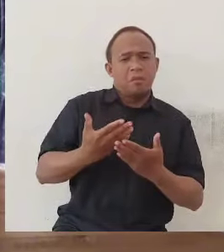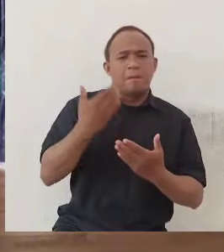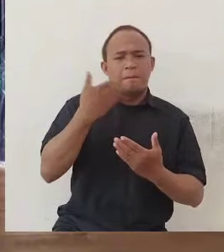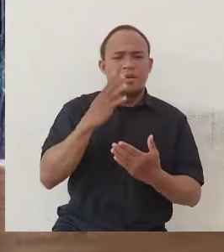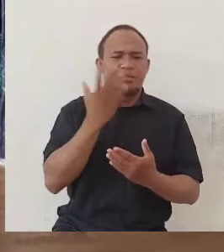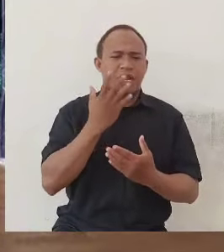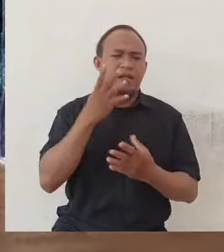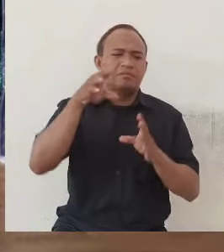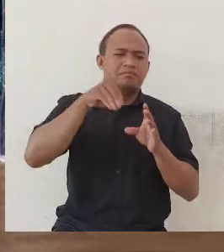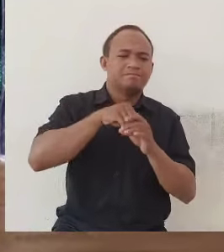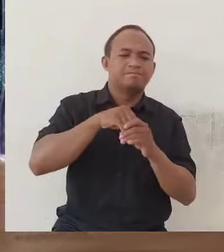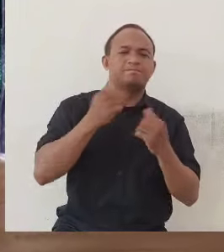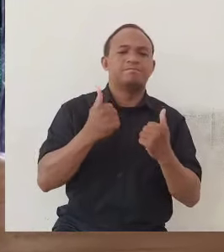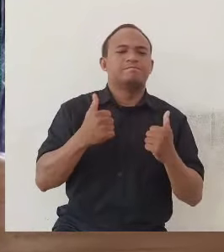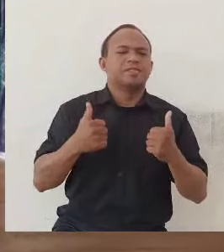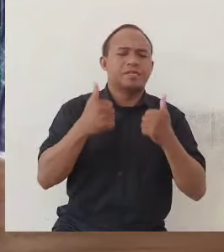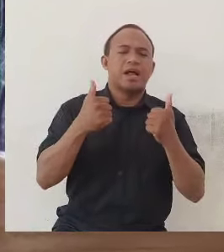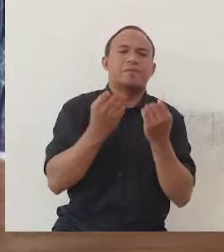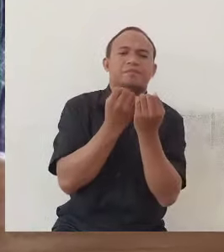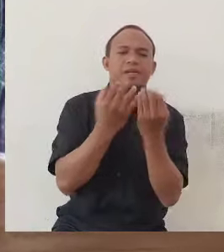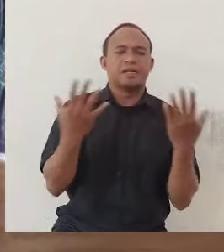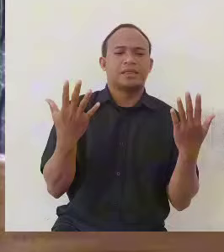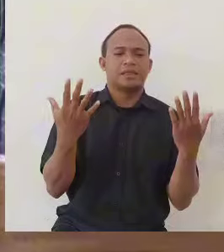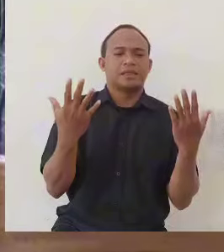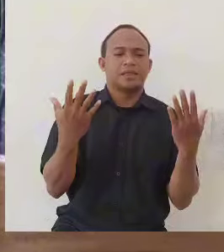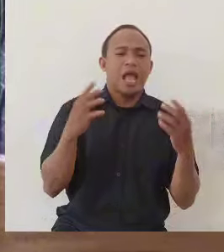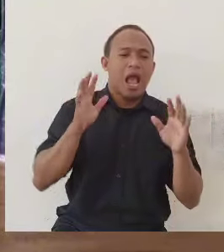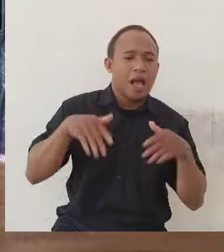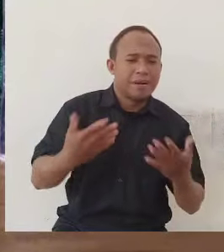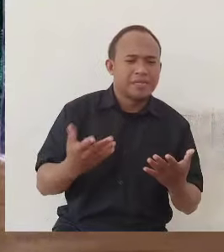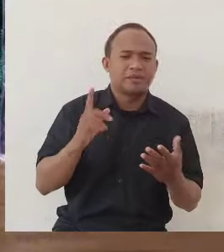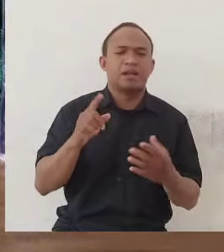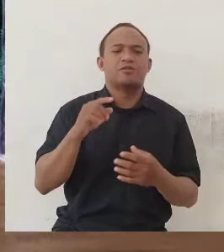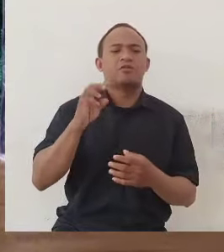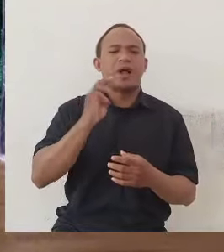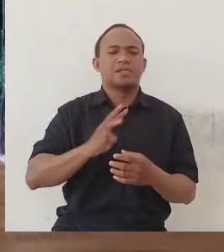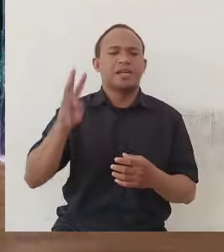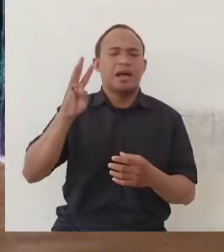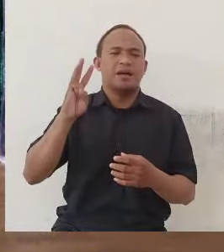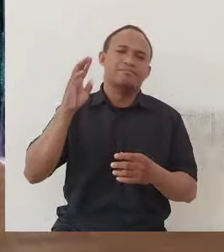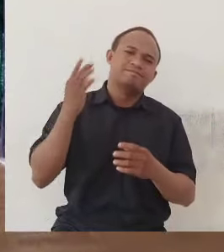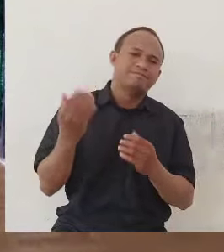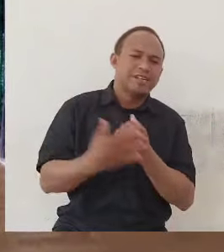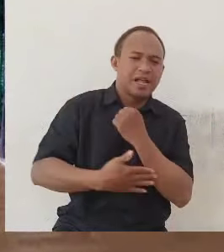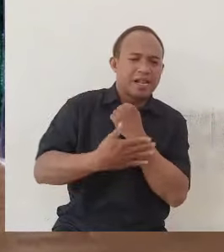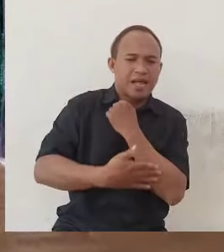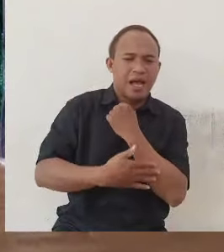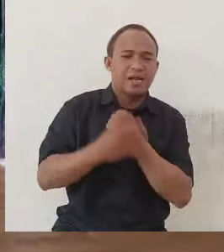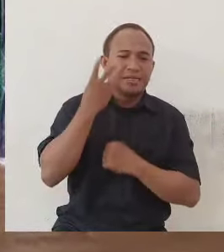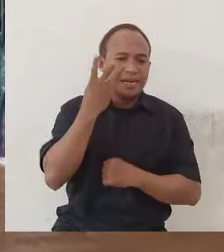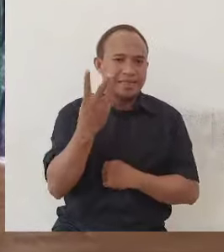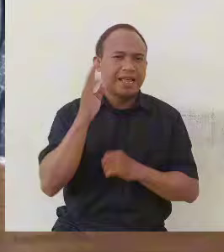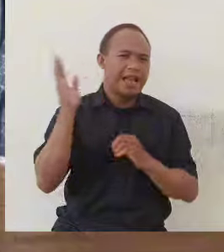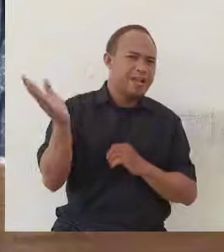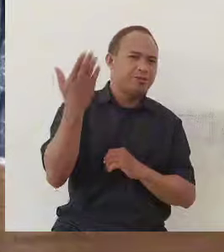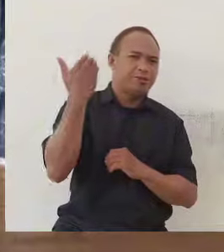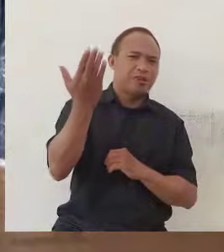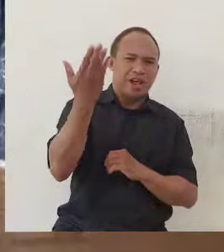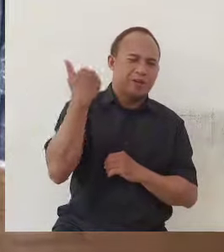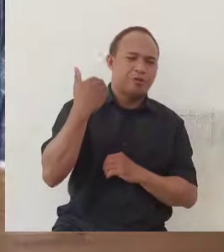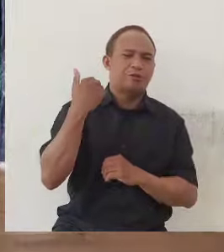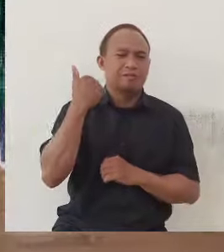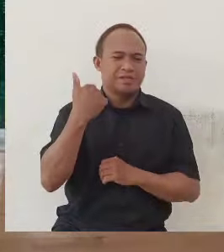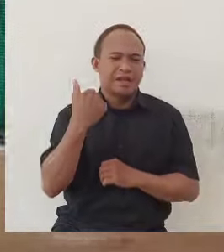Ide juga bisa dibilang sangat strategis nih untuk dijangkau masyarakat, apalagi para pengunjung wisatawan dari luar maupun mancanegara. Kita lihat lagi.